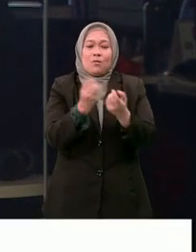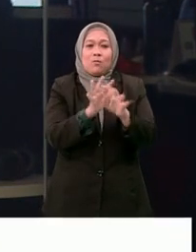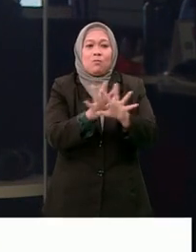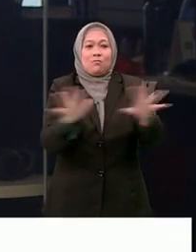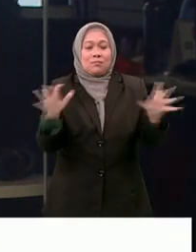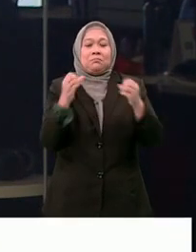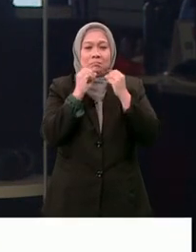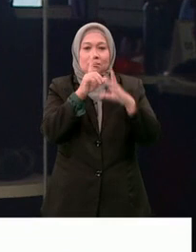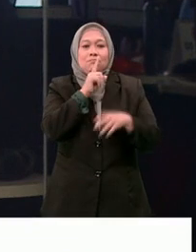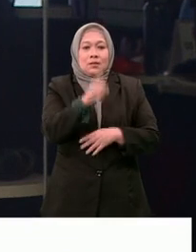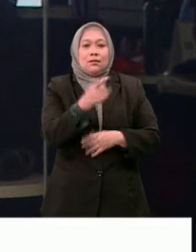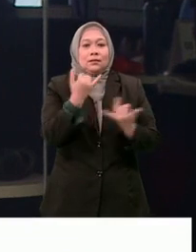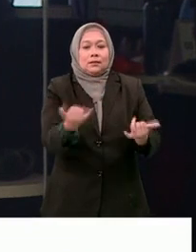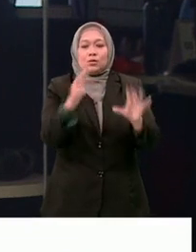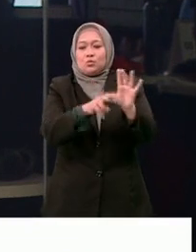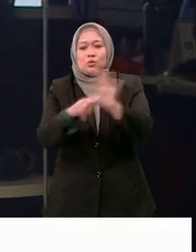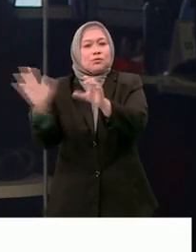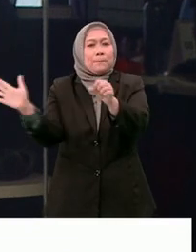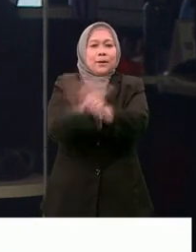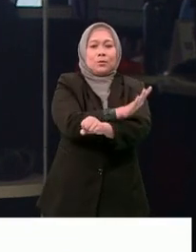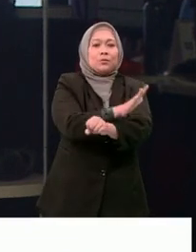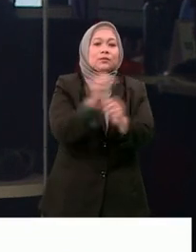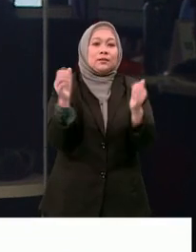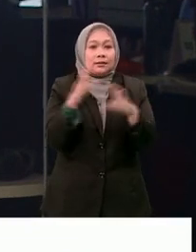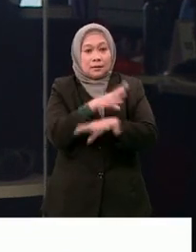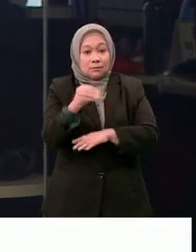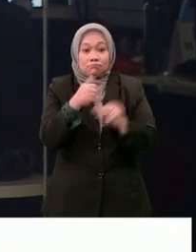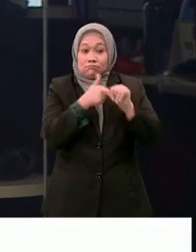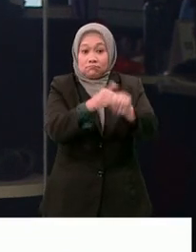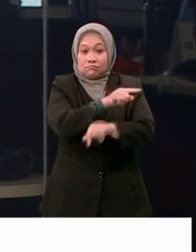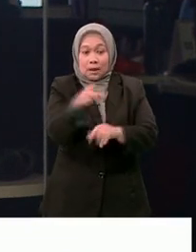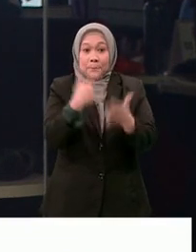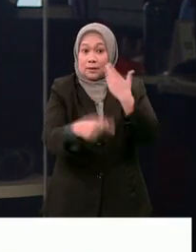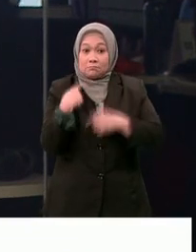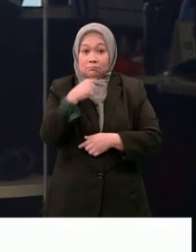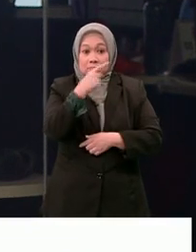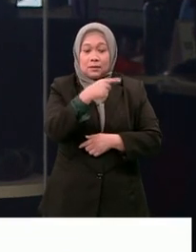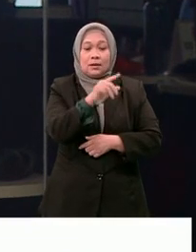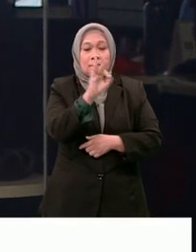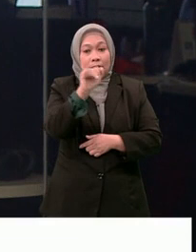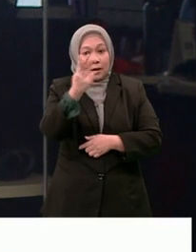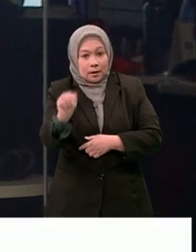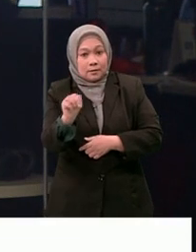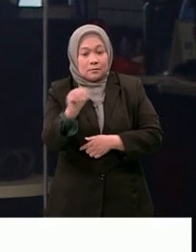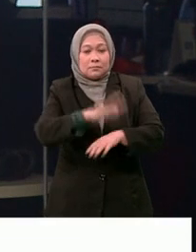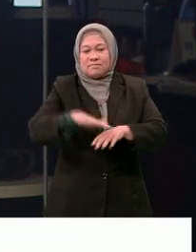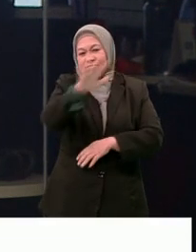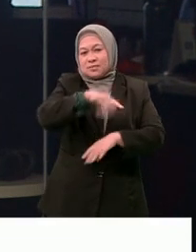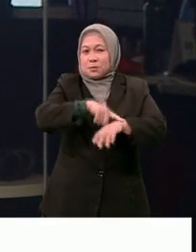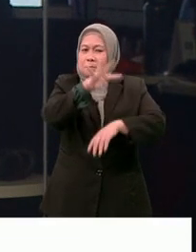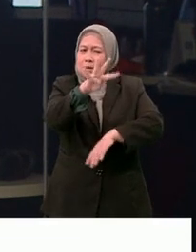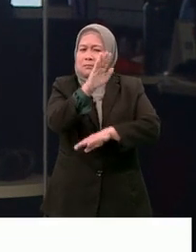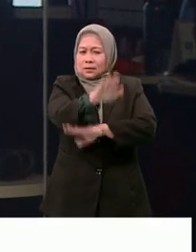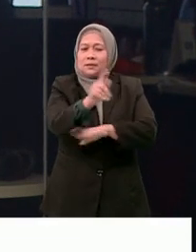memang kebanyakan kursi sudah pun dipenuhi. Kalau mengikutkan apa yang dikatakan oleh FAM pada kira-kira jam 4 petang tadi,